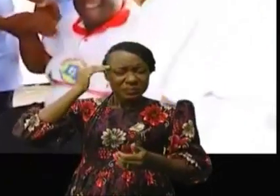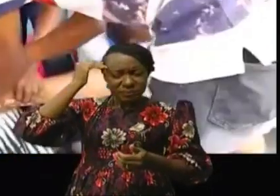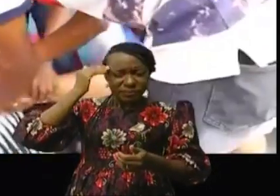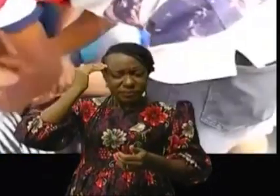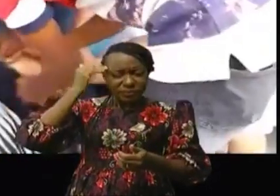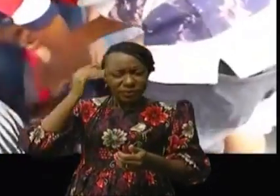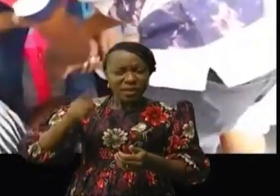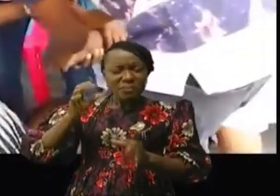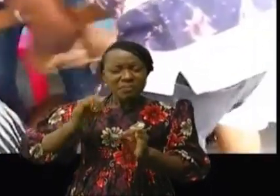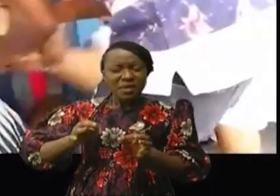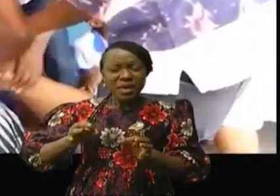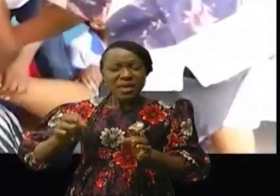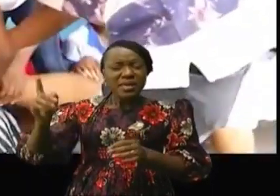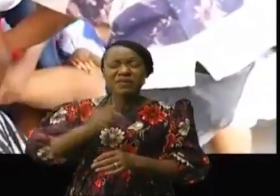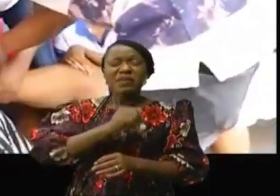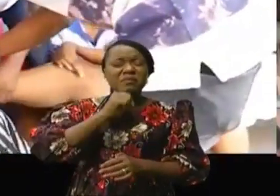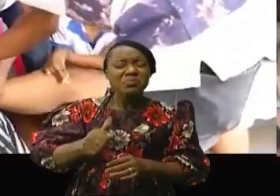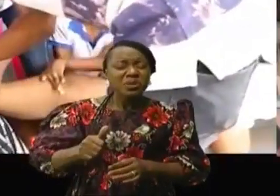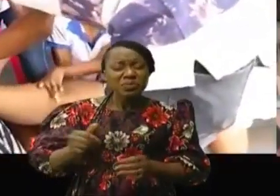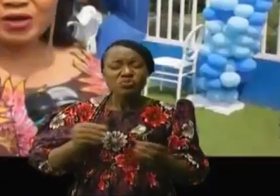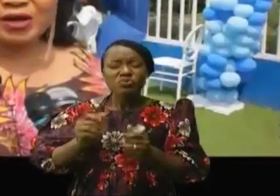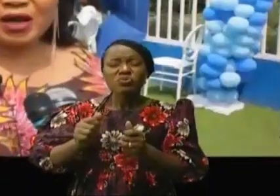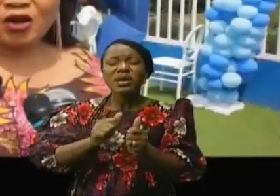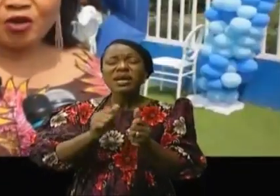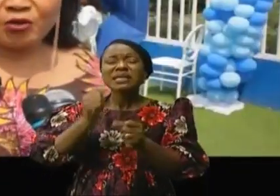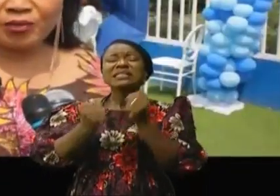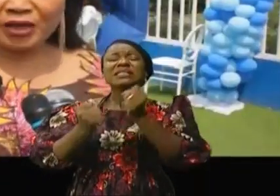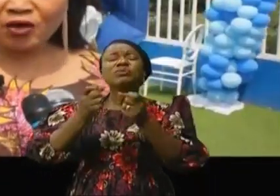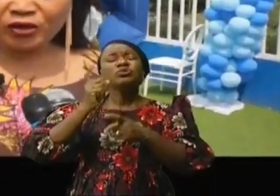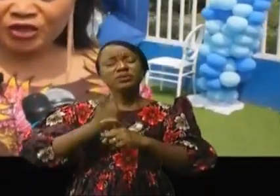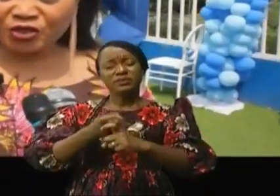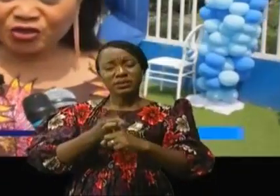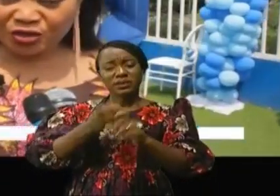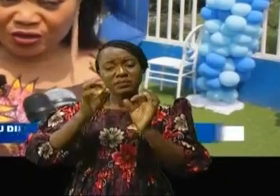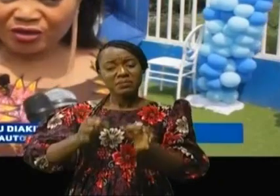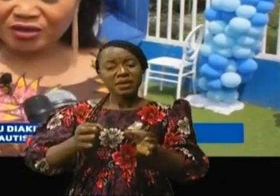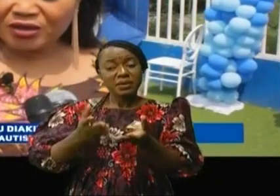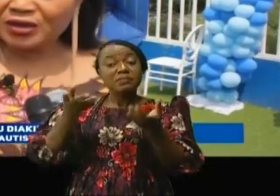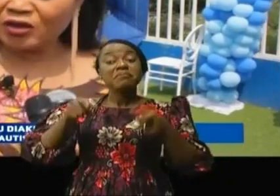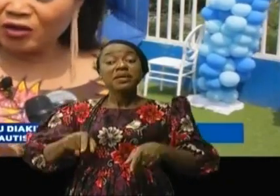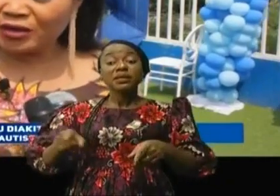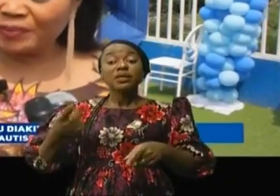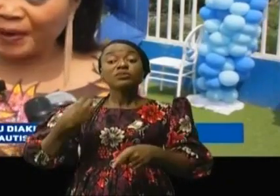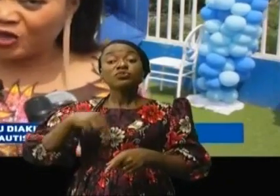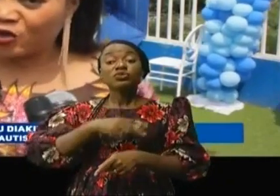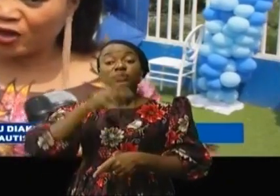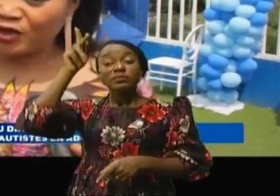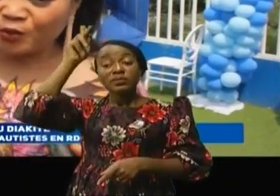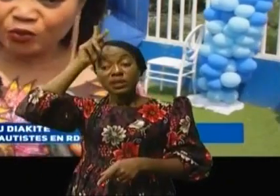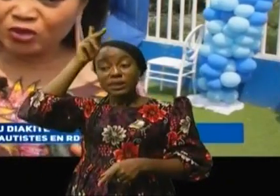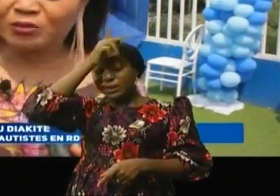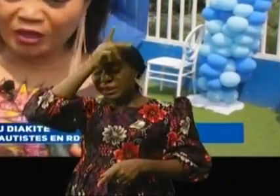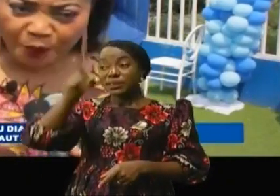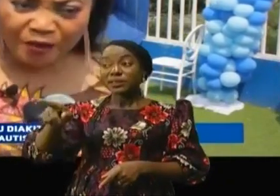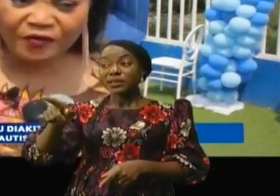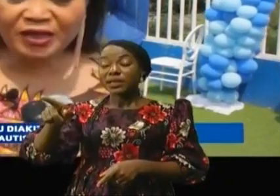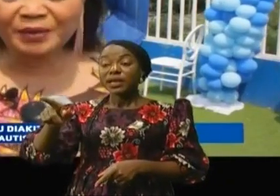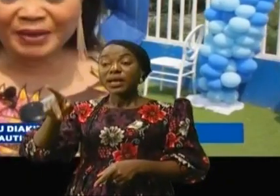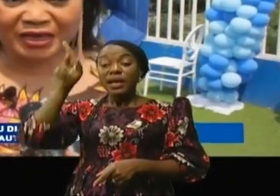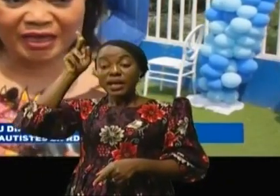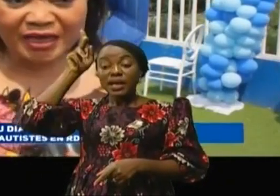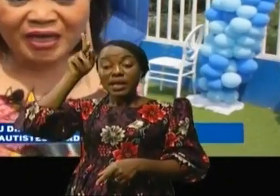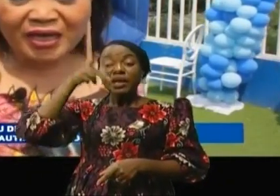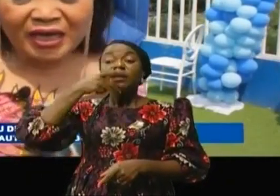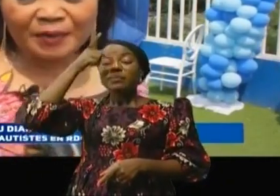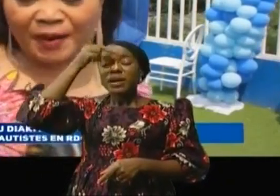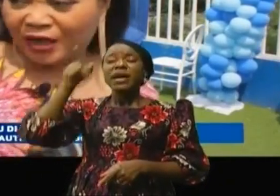après, ils ne sont plus venus. Parce qu'il manque de transport. Alors, maintenant qu'on est chez eux, les parents sont revenus pour nous dire maintenant on peut venir